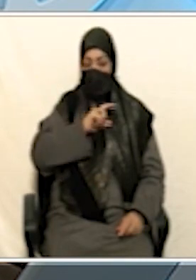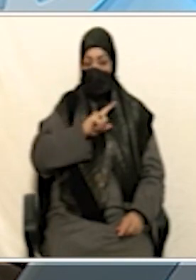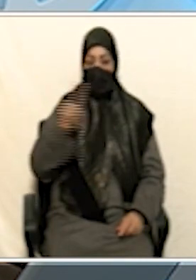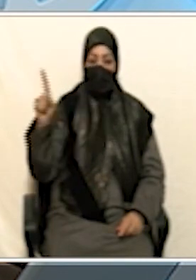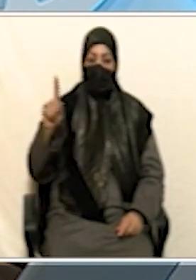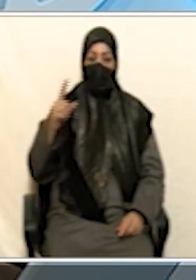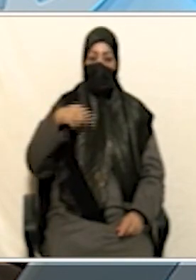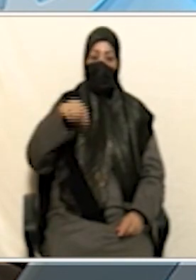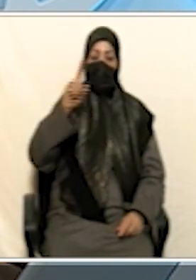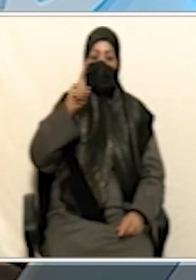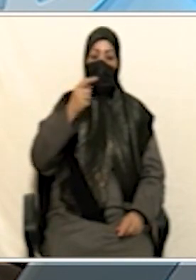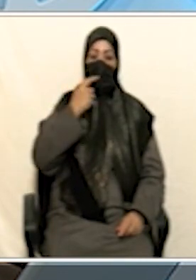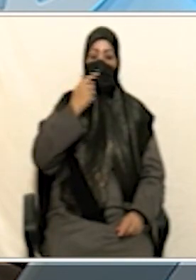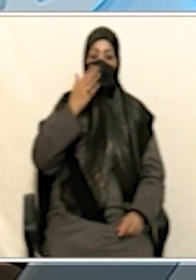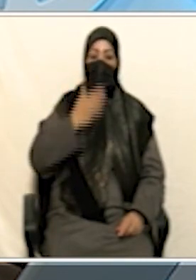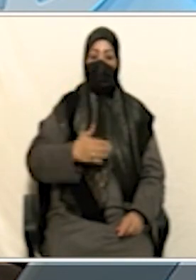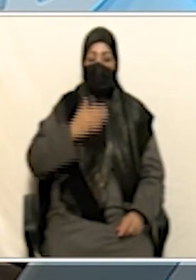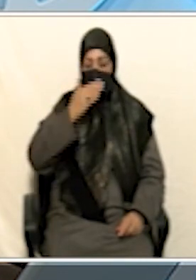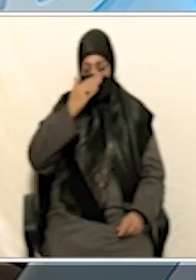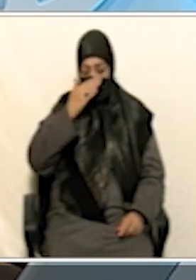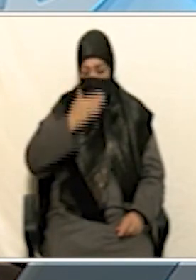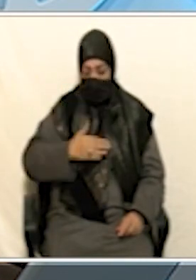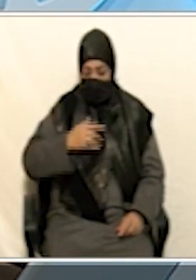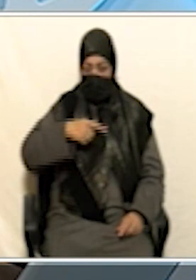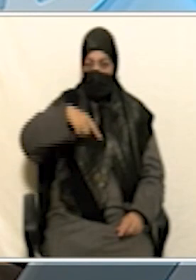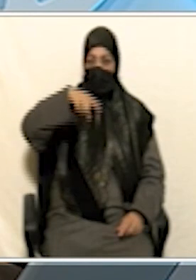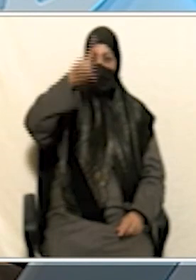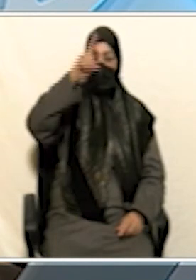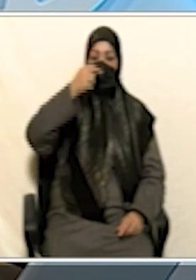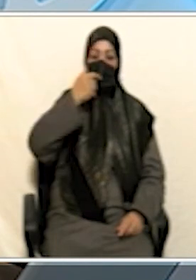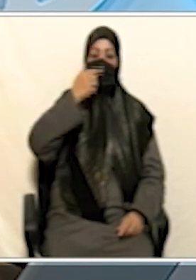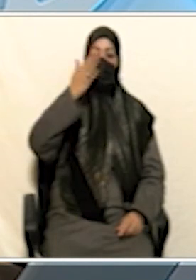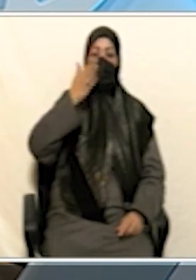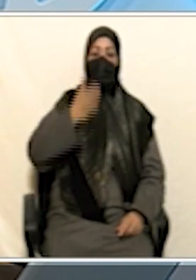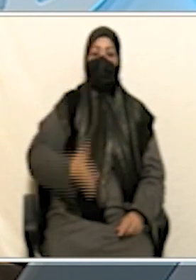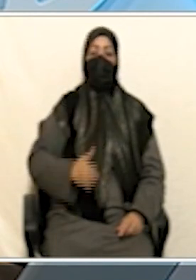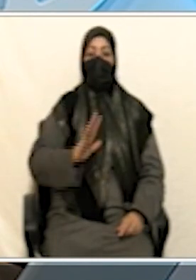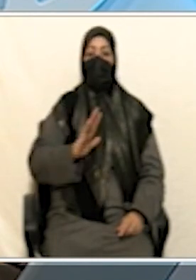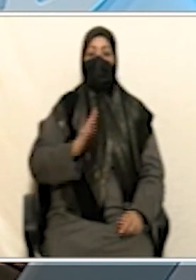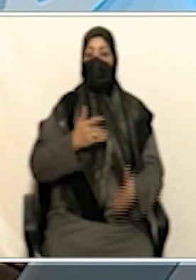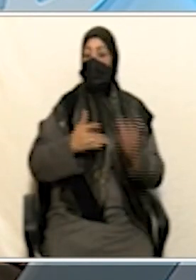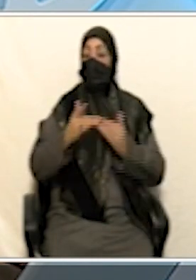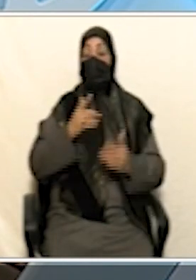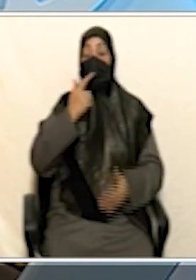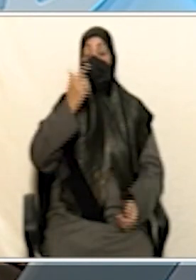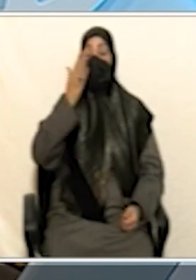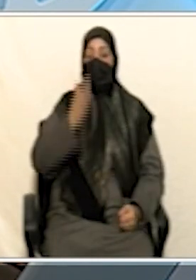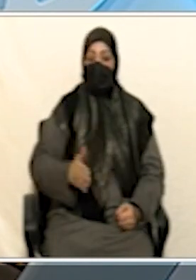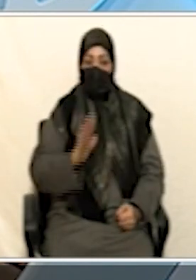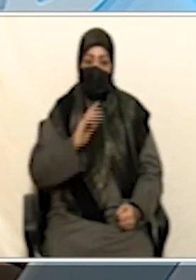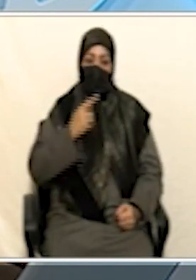الانسان ان يفي بها كما قال الله سبحانه وتعالى وما انفقتم من نفقه او نذرتم من نذر فان